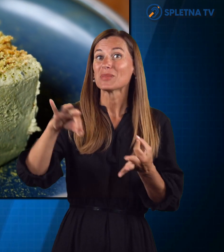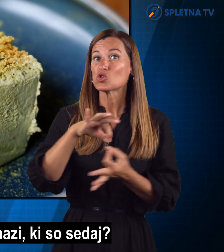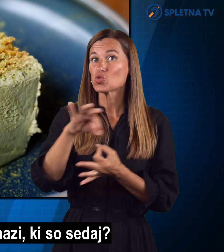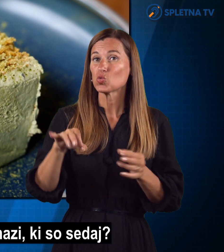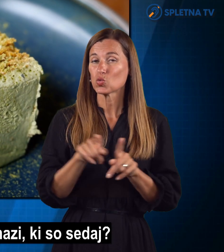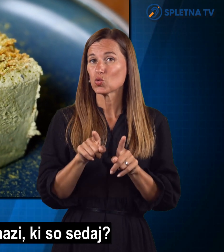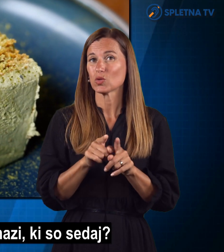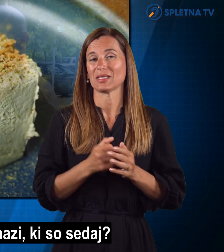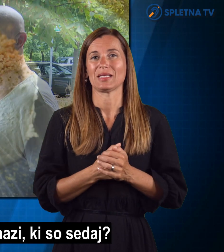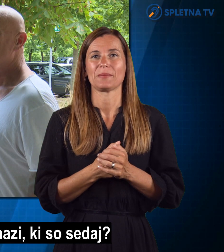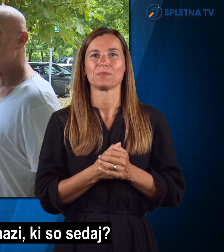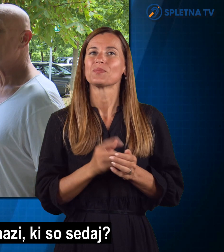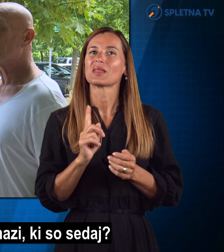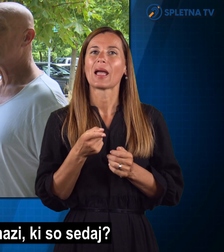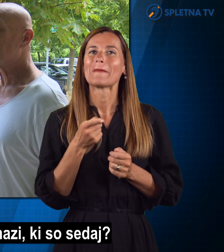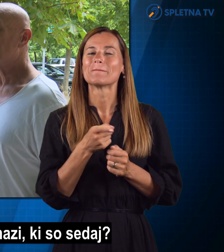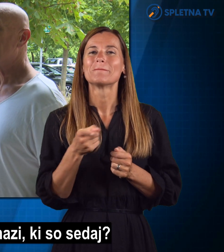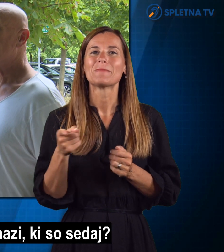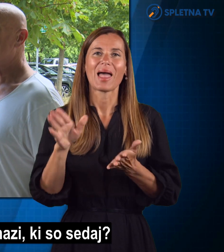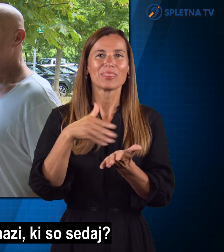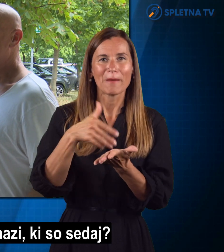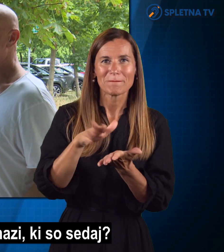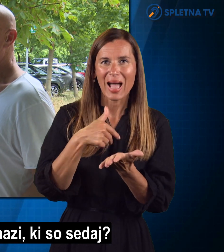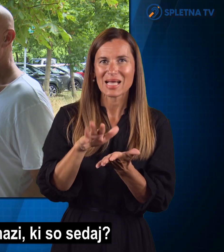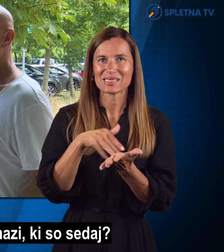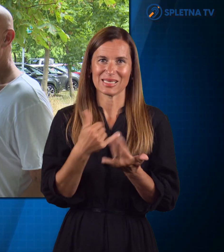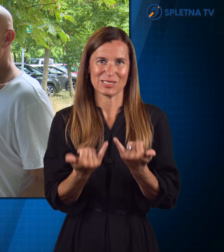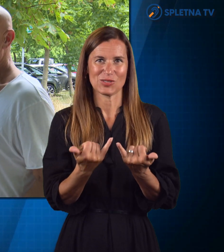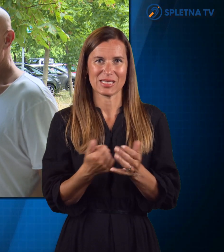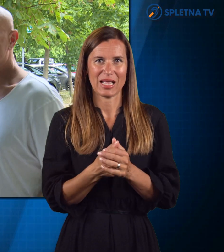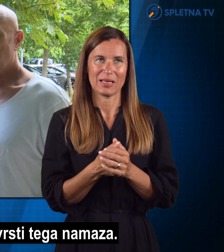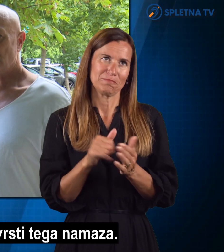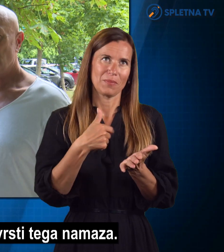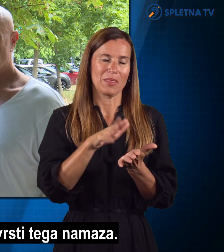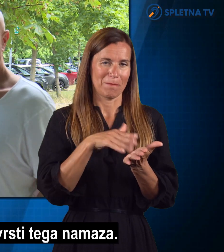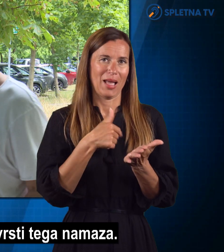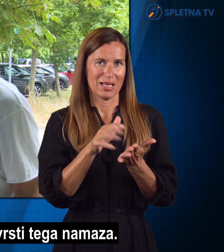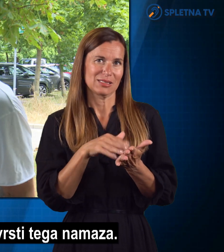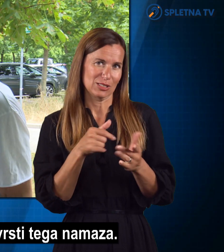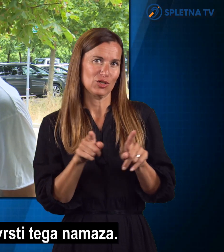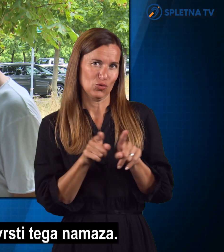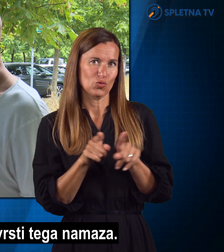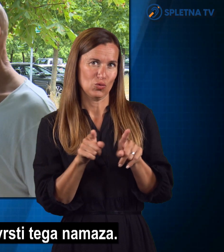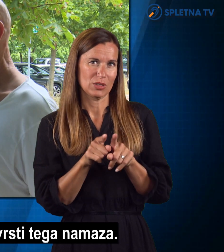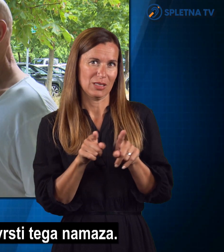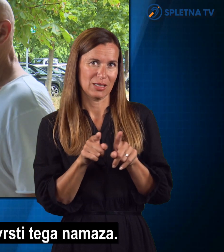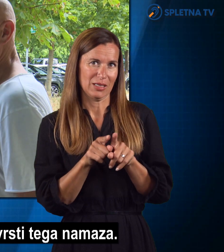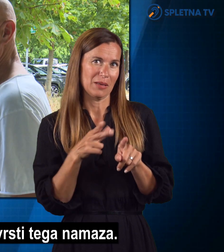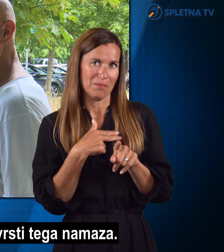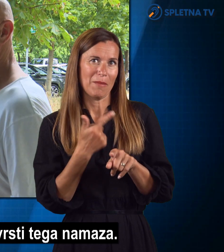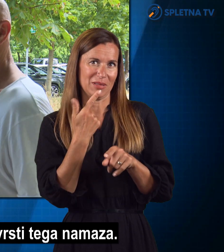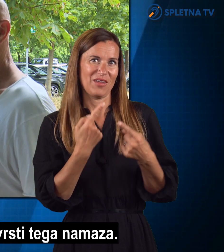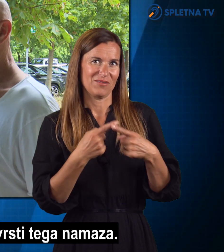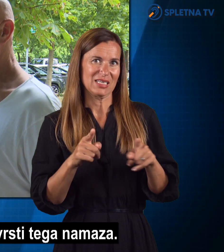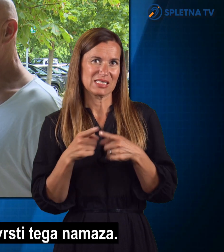Kaj pa kakšni ti namazi, ki so zdaj tudi? Ja, namazi tudi, ja. Imam kar ene